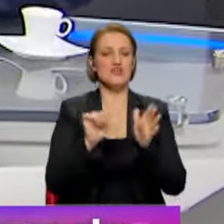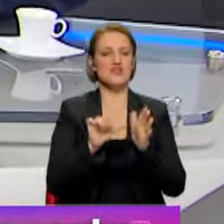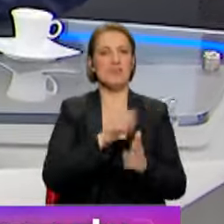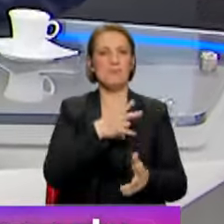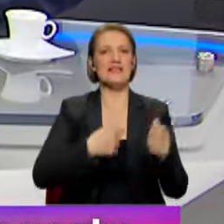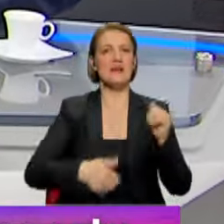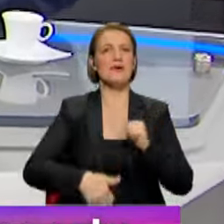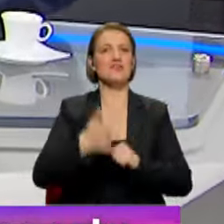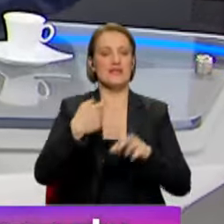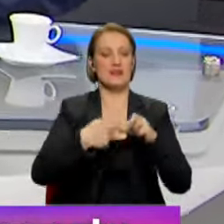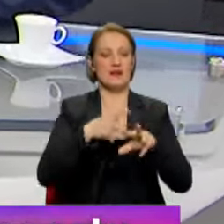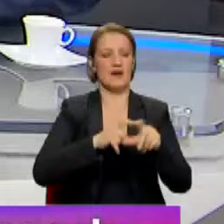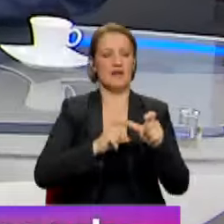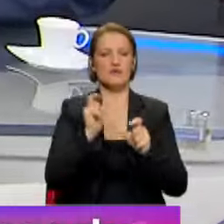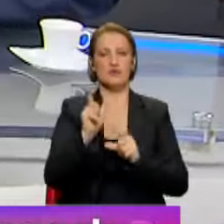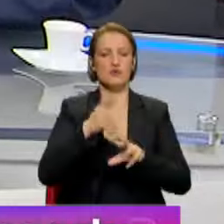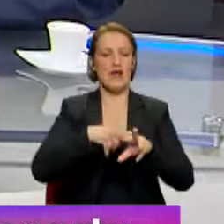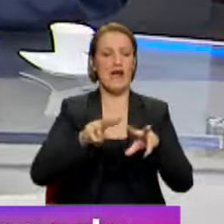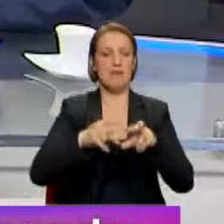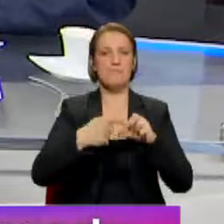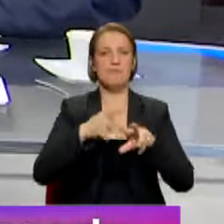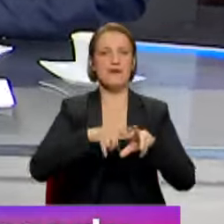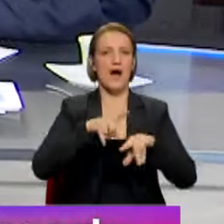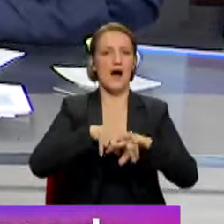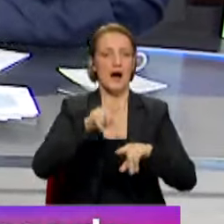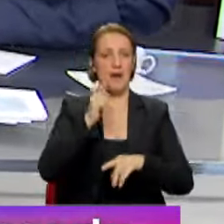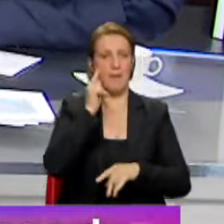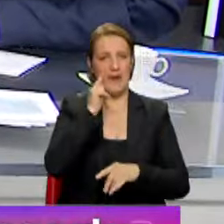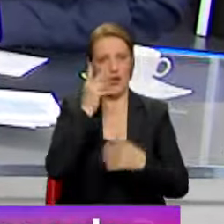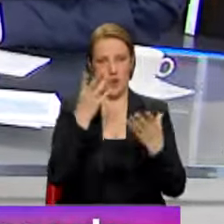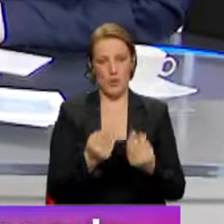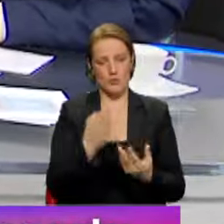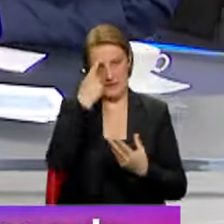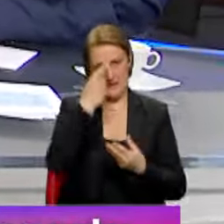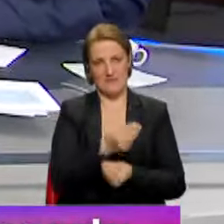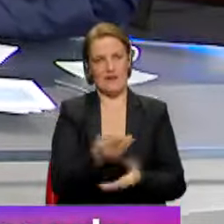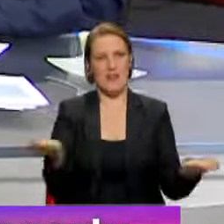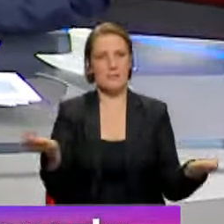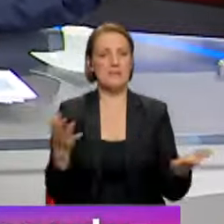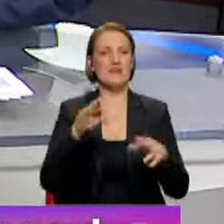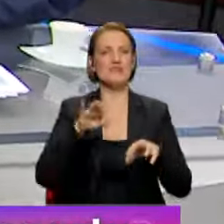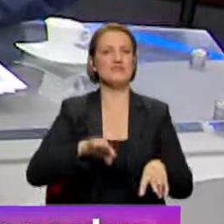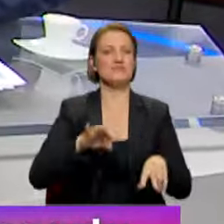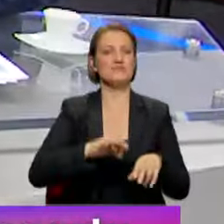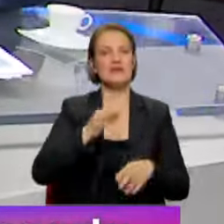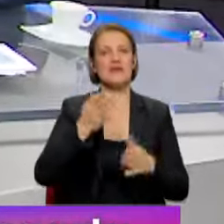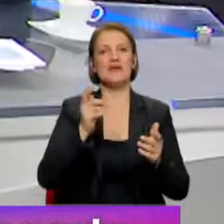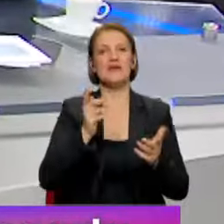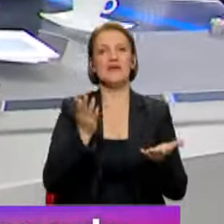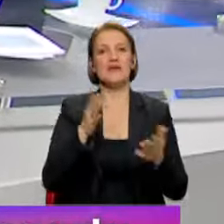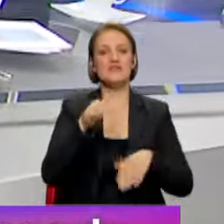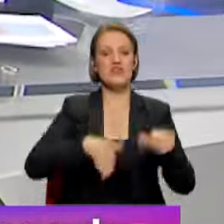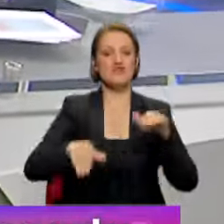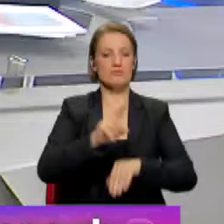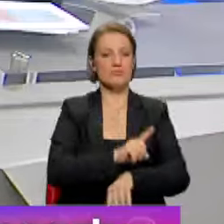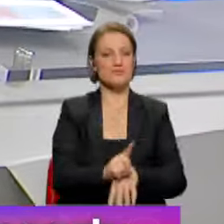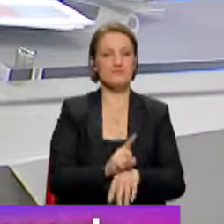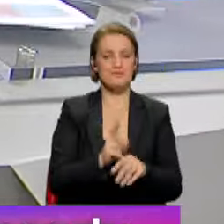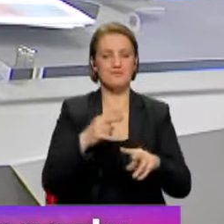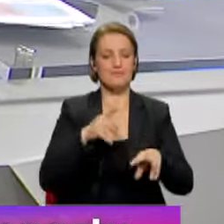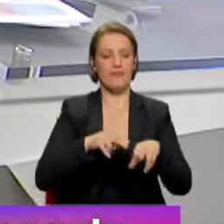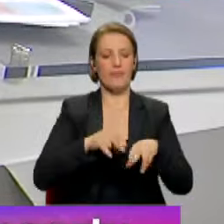Belediye Başkanı Resul Emrah Şahan oldu bunun bilgisini de paylaşalım Şimdi gelelim Efendim Kent yoksulluğuna Eee seçim sürecinde